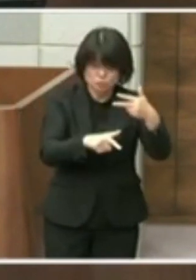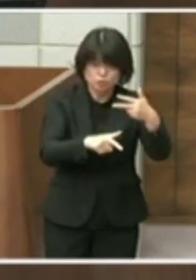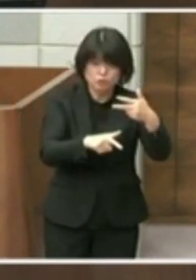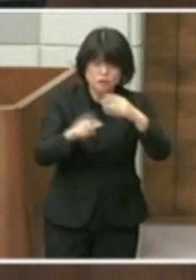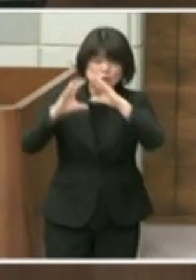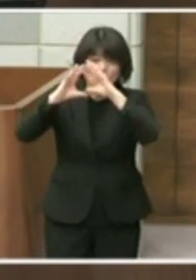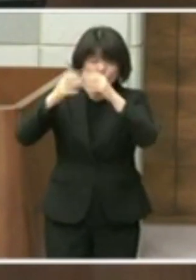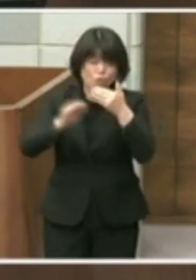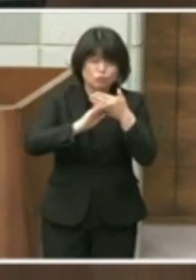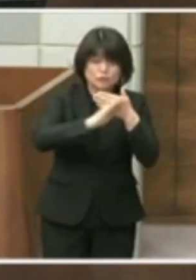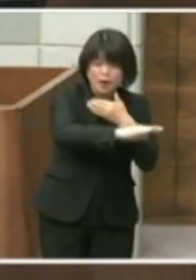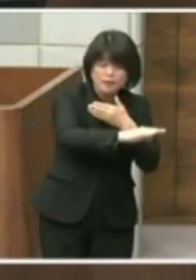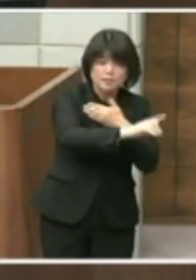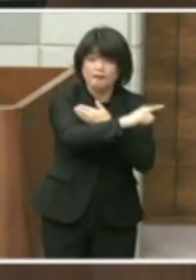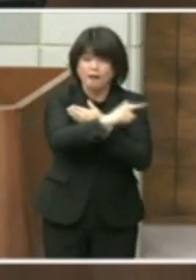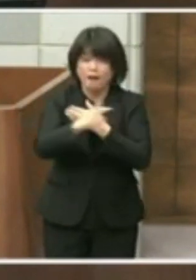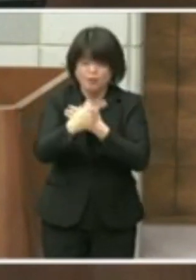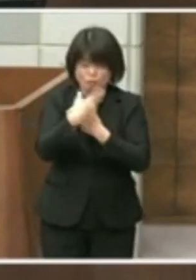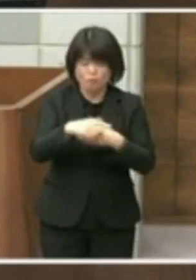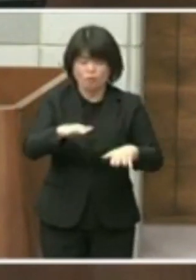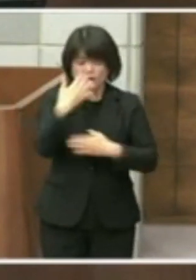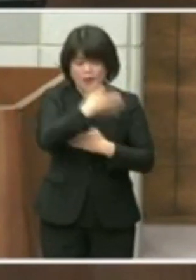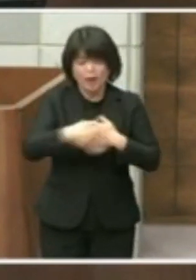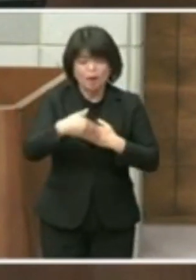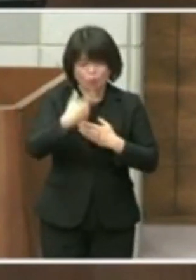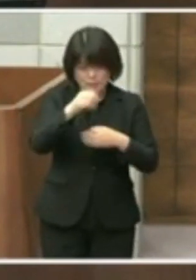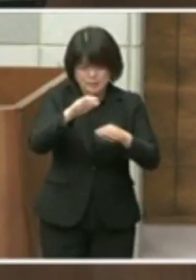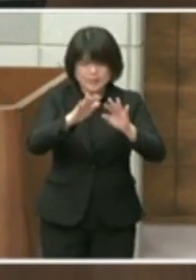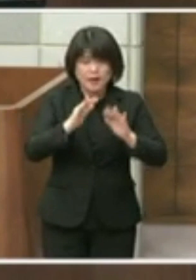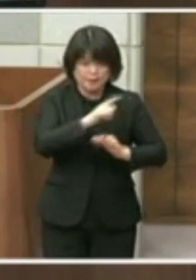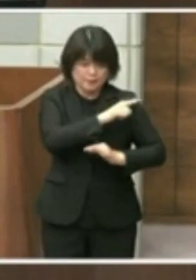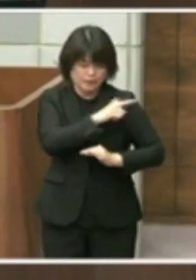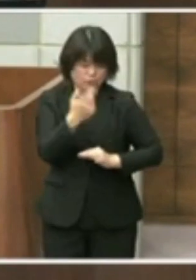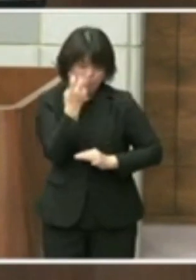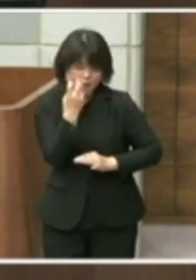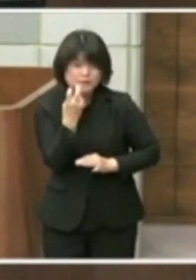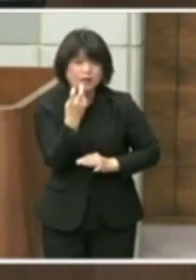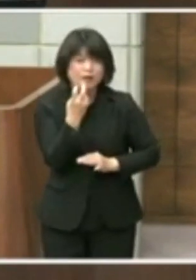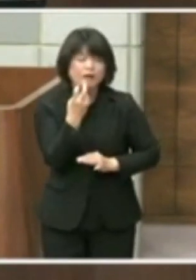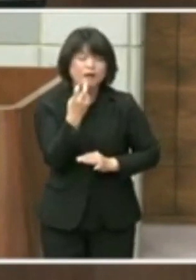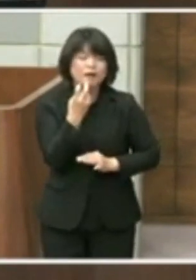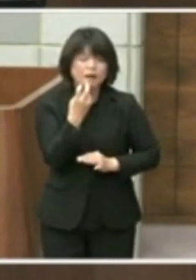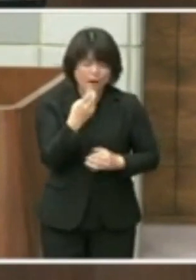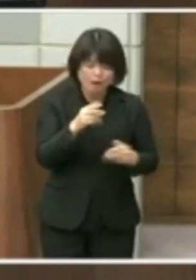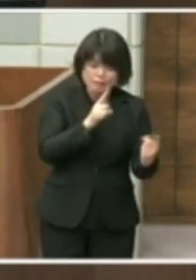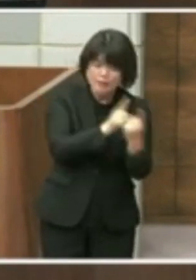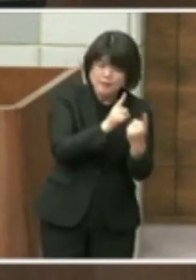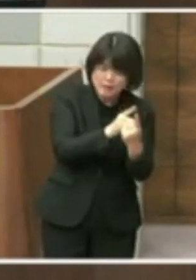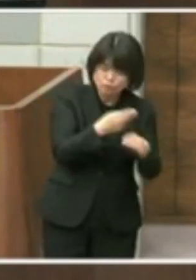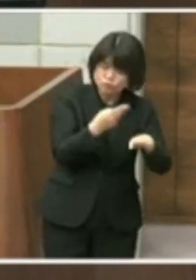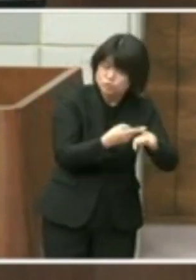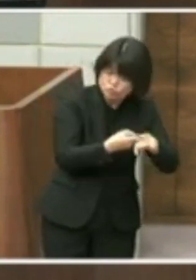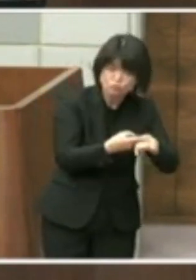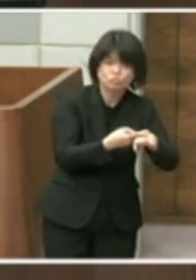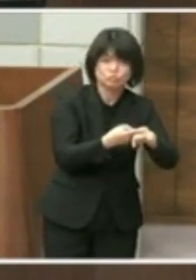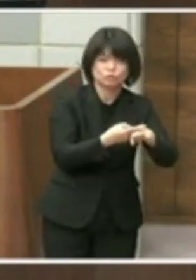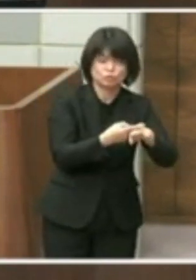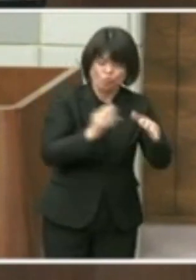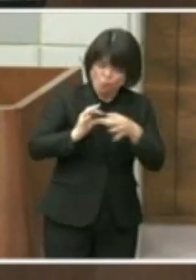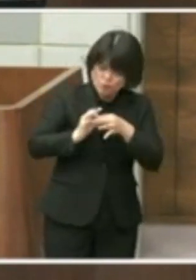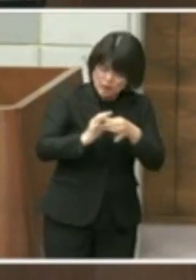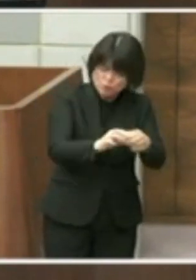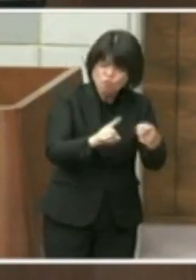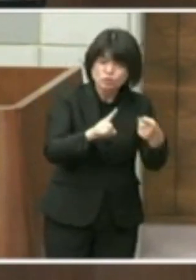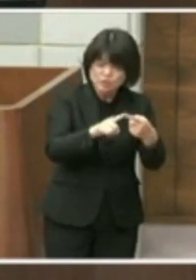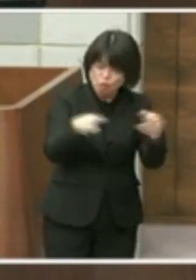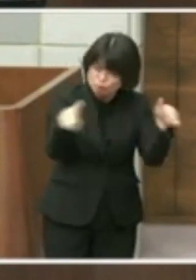の健康影響に関する科学的知見及び 対策技術等の継続的な